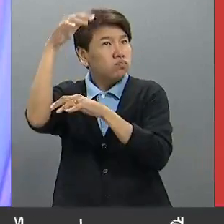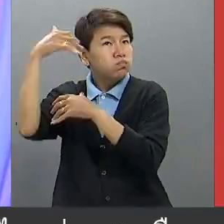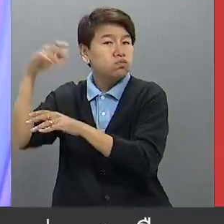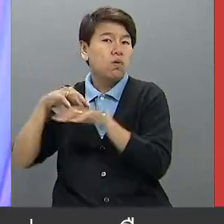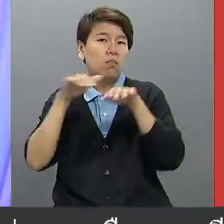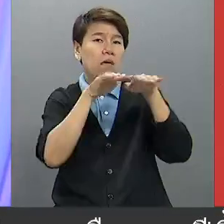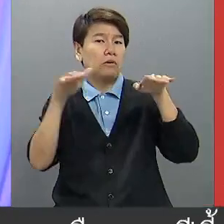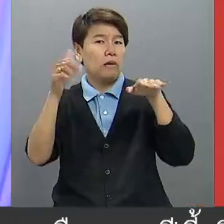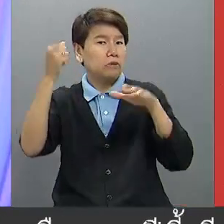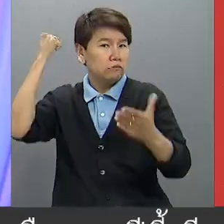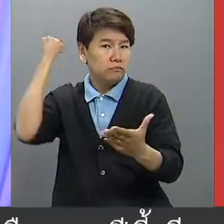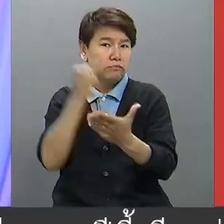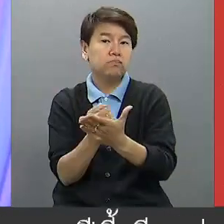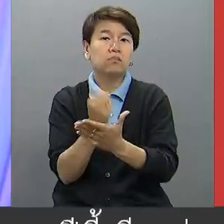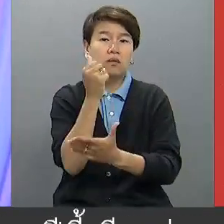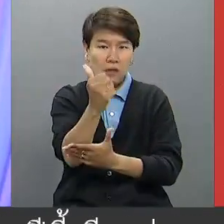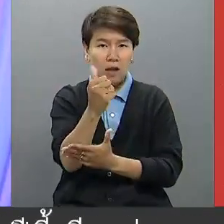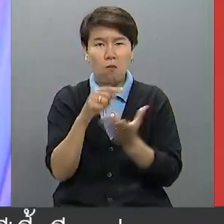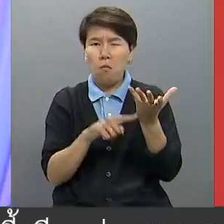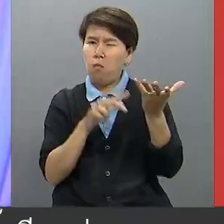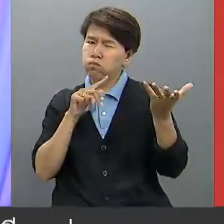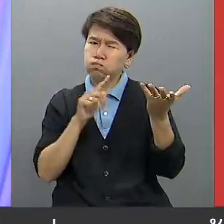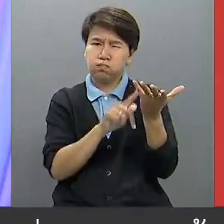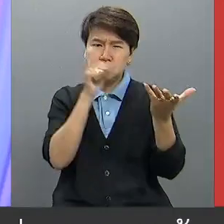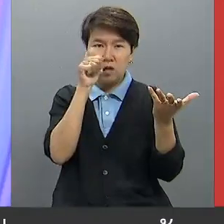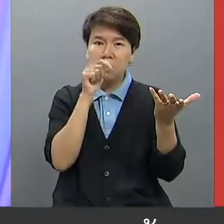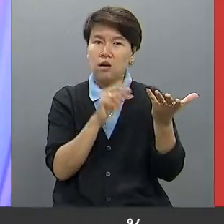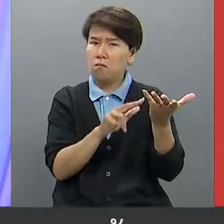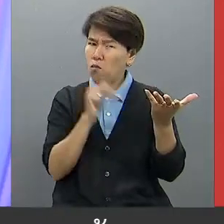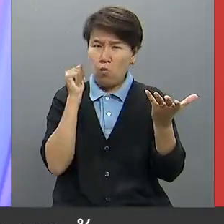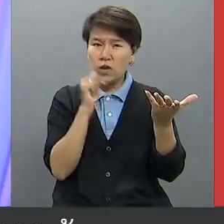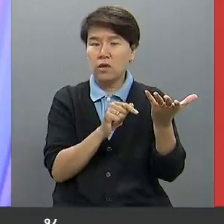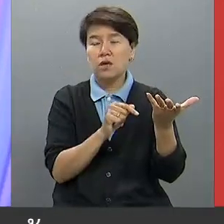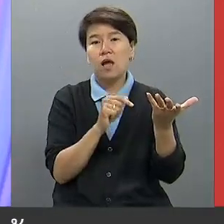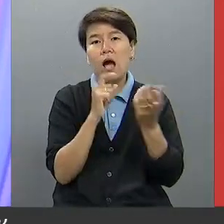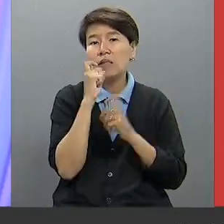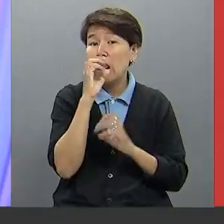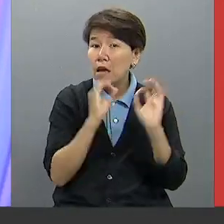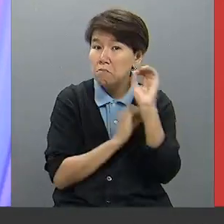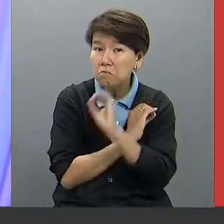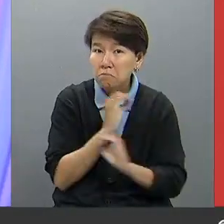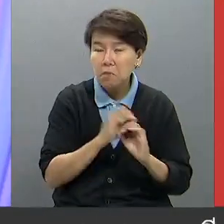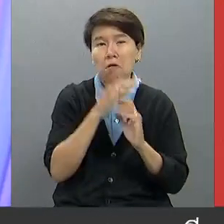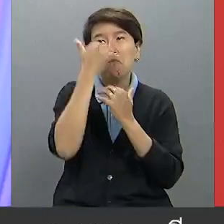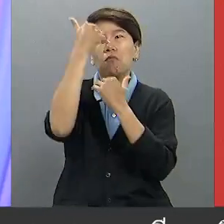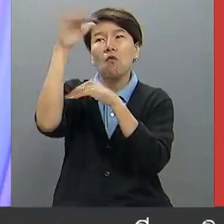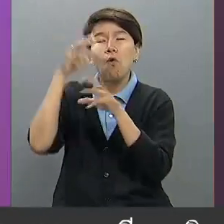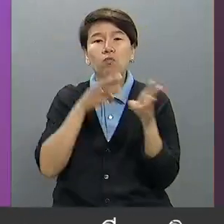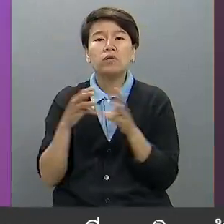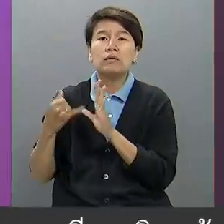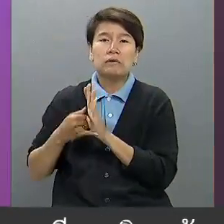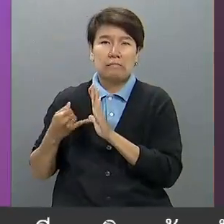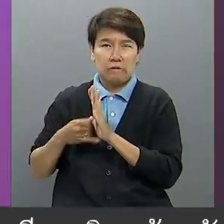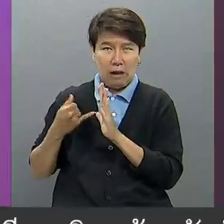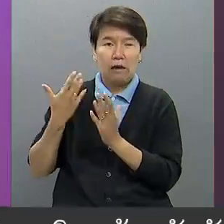ามันมีคุณภาพจริงๆไม่มีพิษไม่มีภัยนะครับแล้วก็สามารถที่จะส่งออกไปได้ง่ายมากขึ้นสร้างมูลค่าเสริม ขายได้เร็วเ